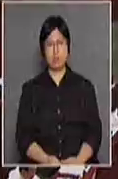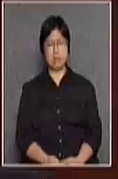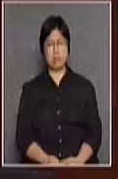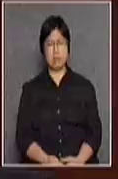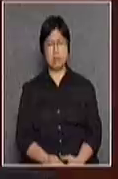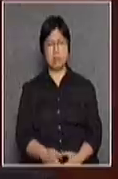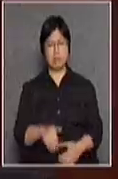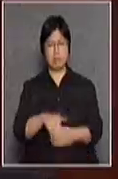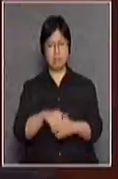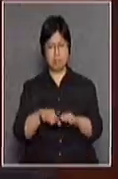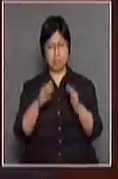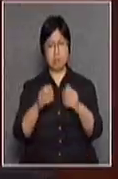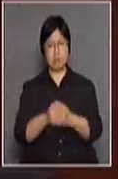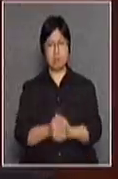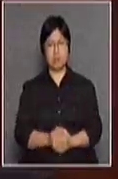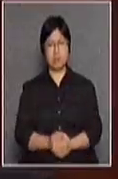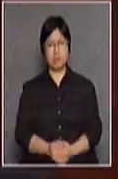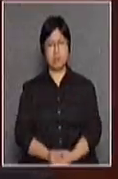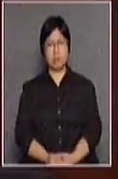開始表決。